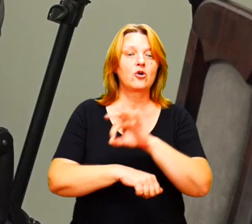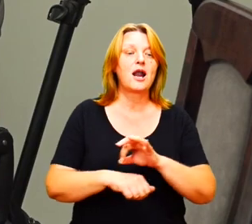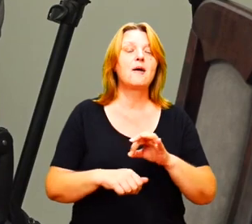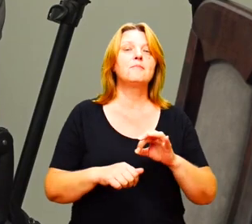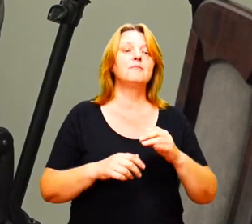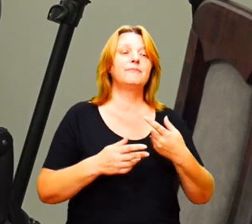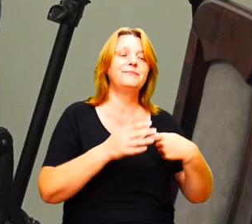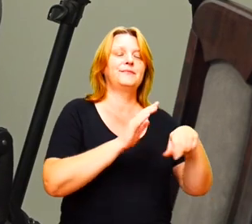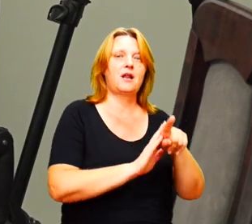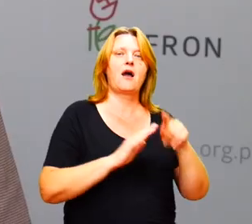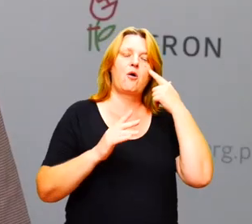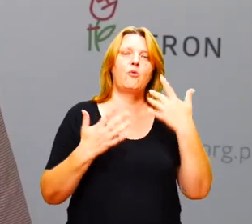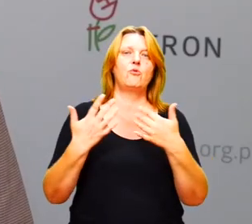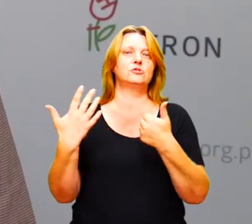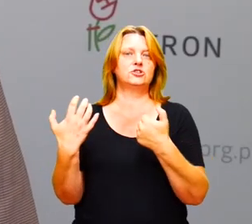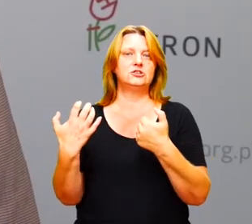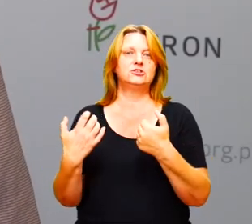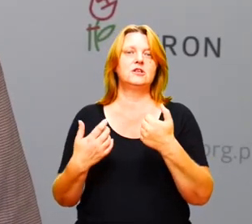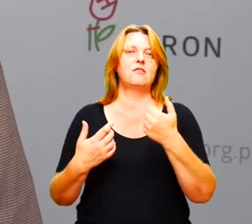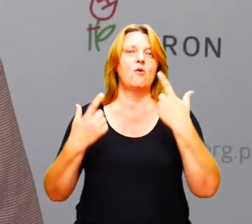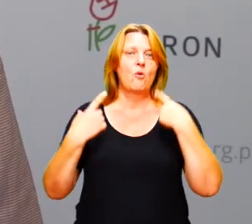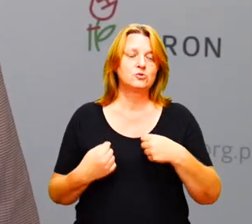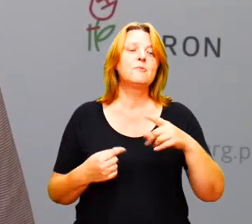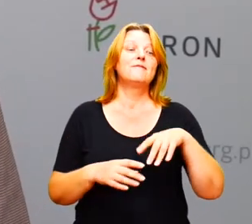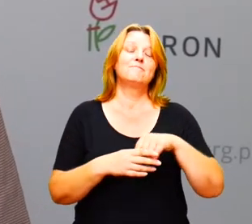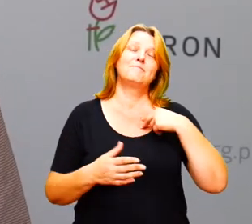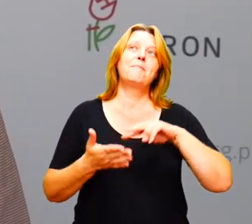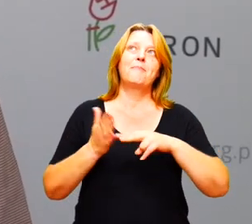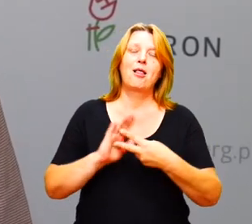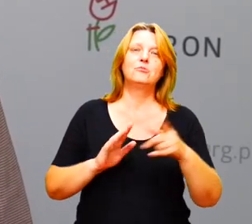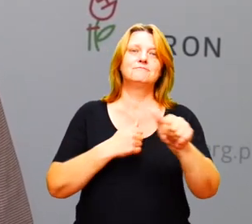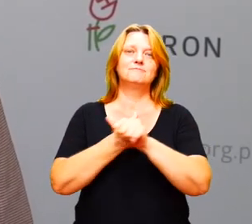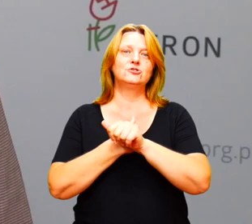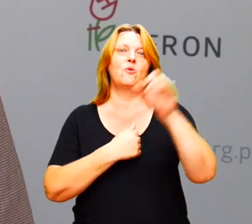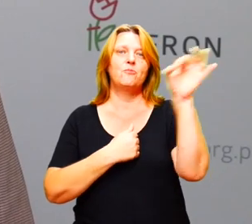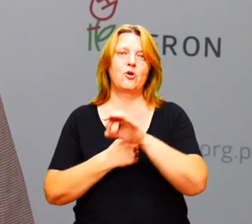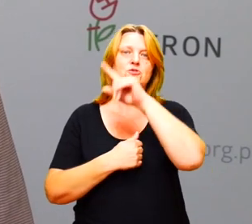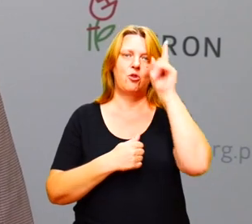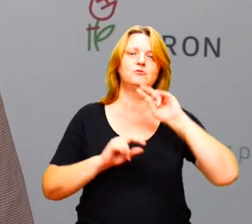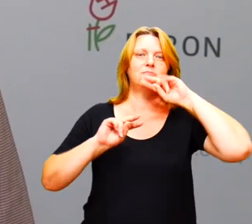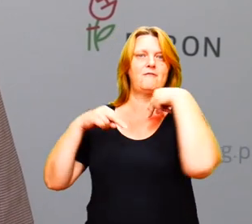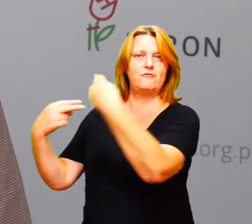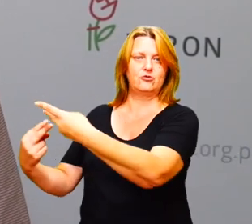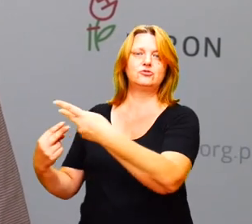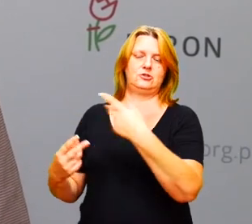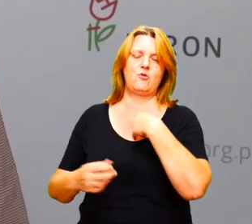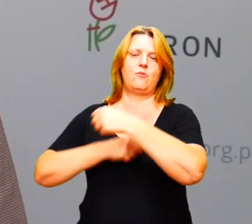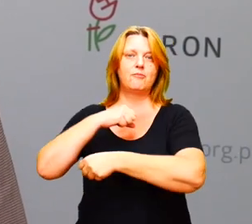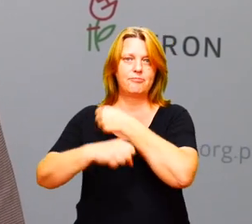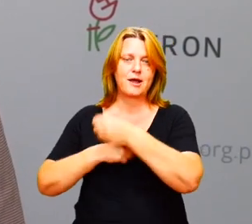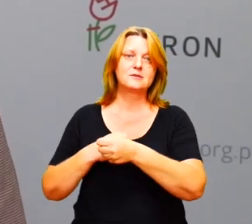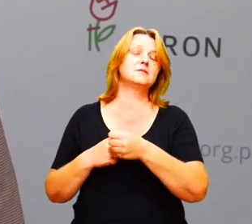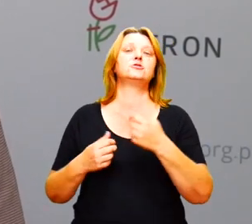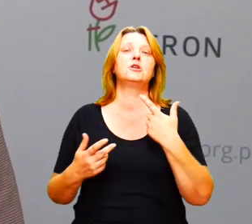latach jego funkcjonowania 600 osób i zakładamy sobie, że około 60% osób będzie